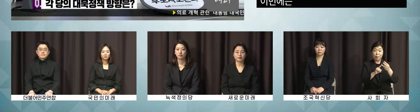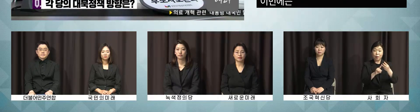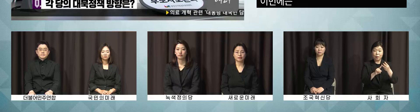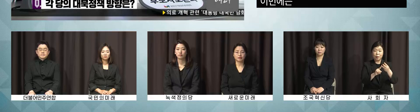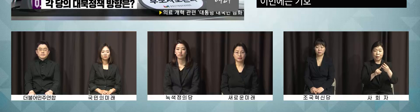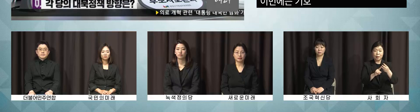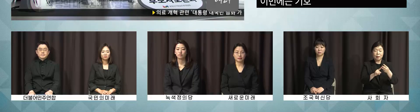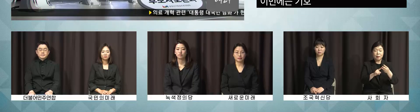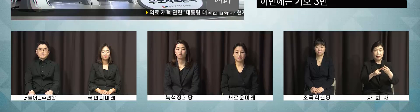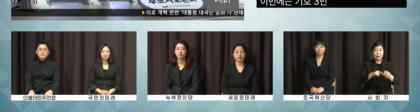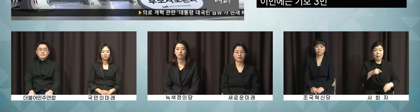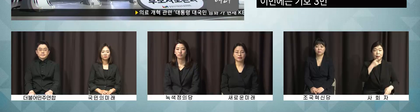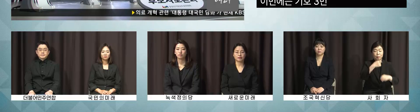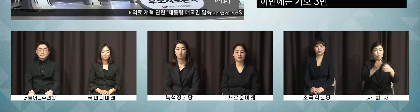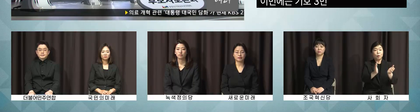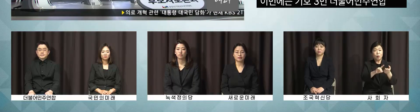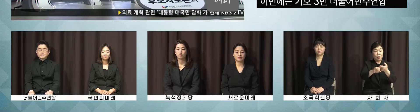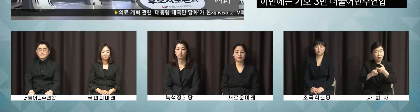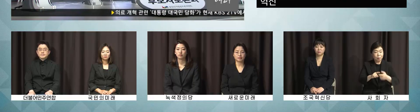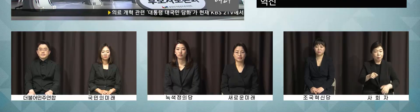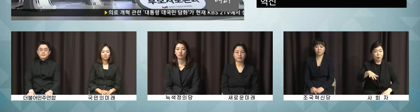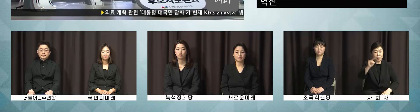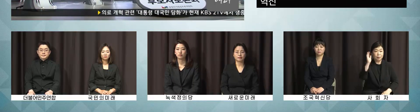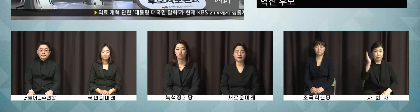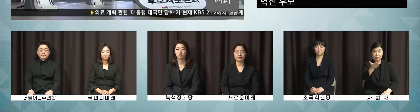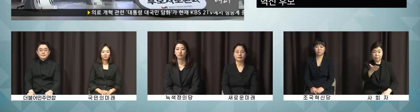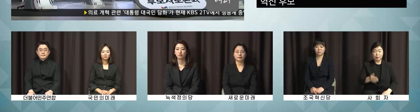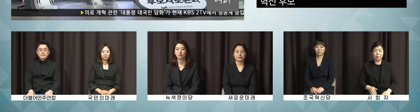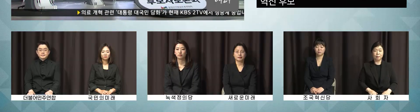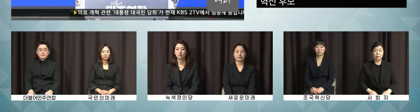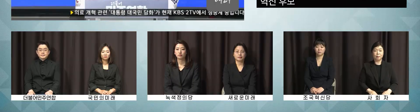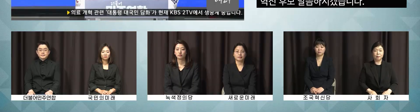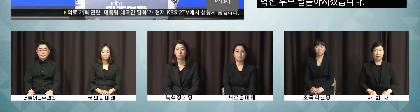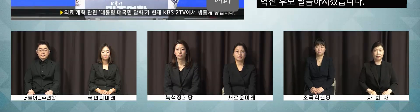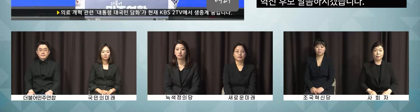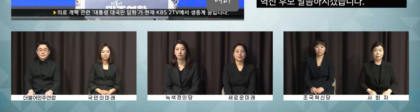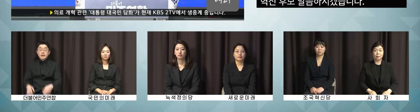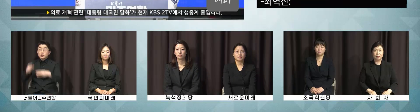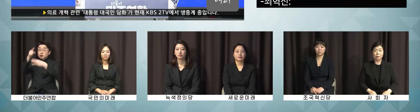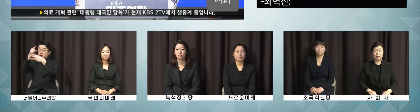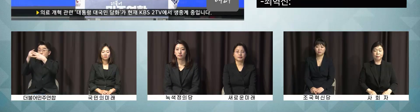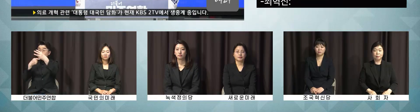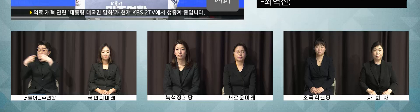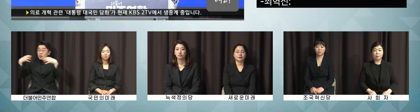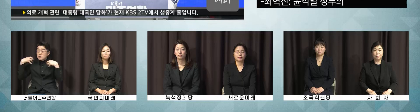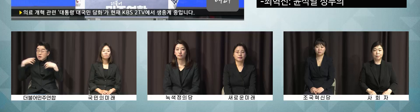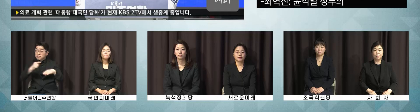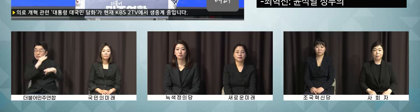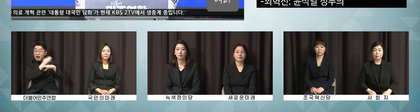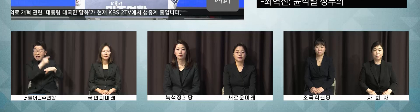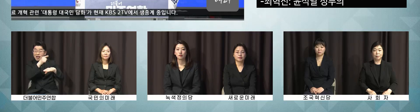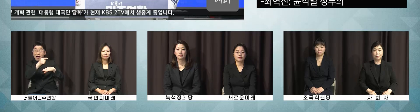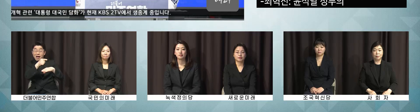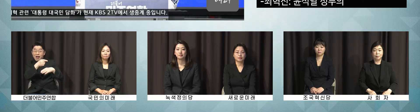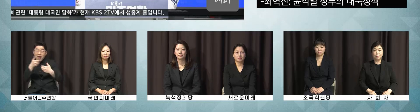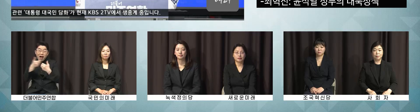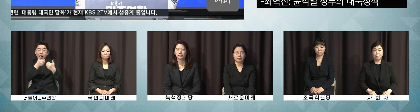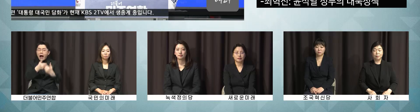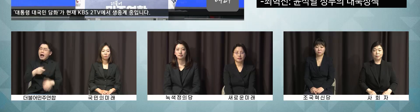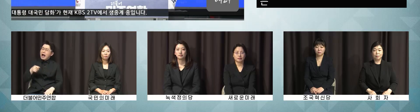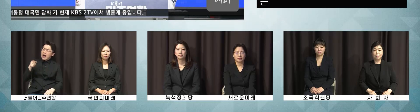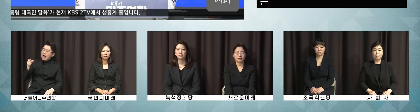3번 더불어민주연합 최혁진 후보 말씀하시겠습니다. 윤석열 정부의 대북 정책 점수는